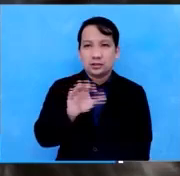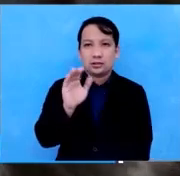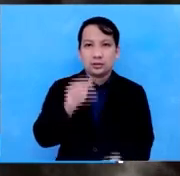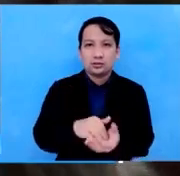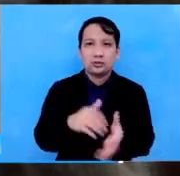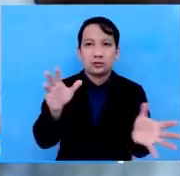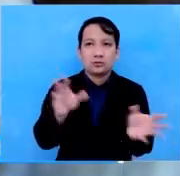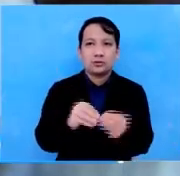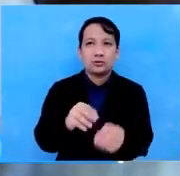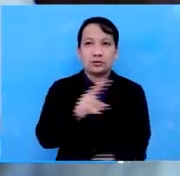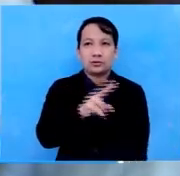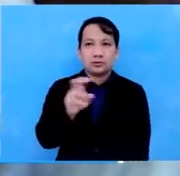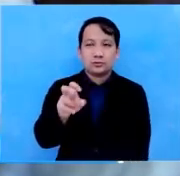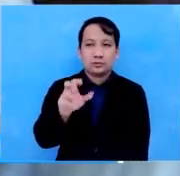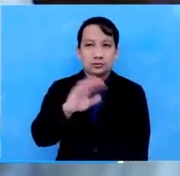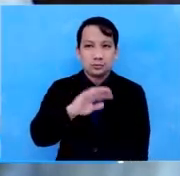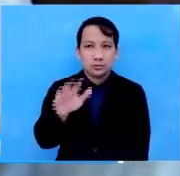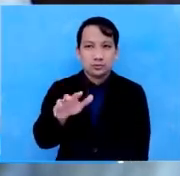sa